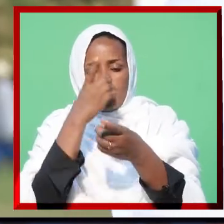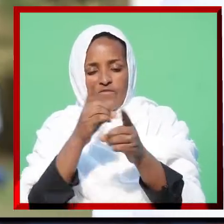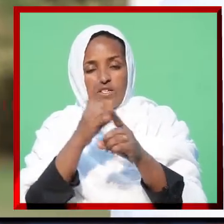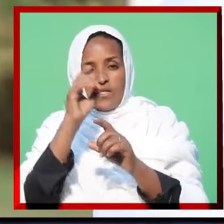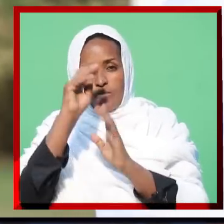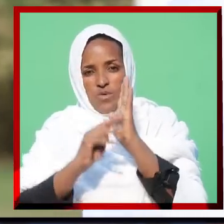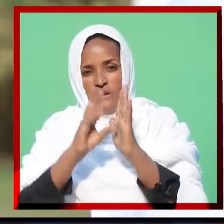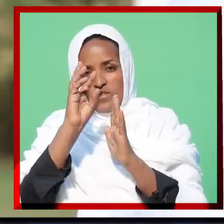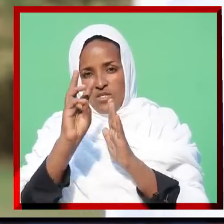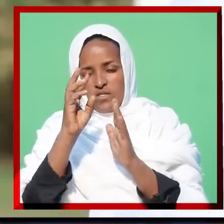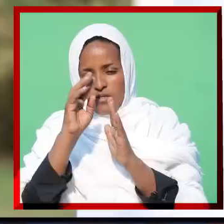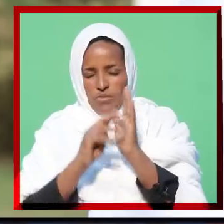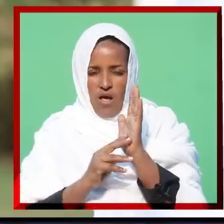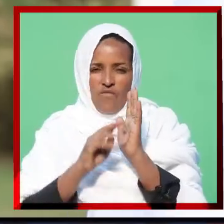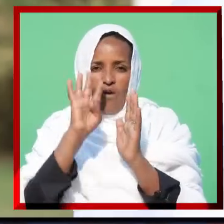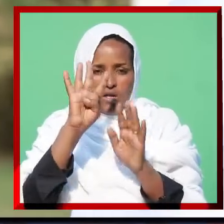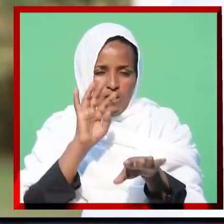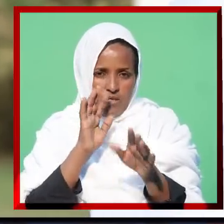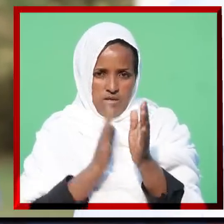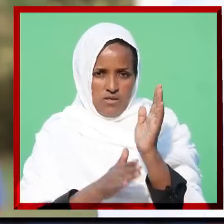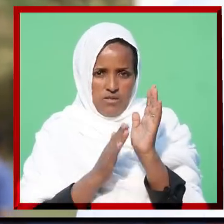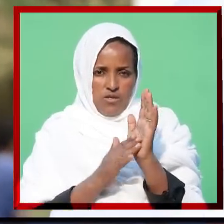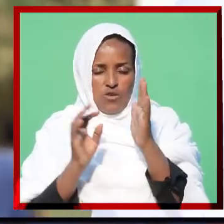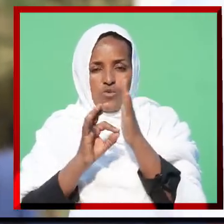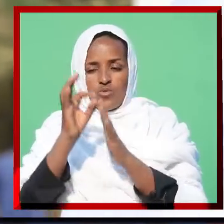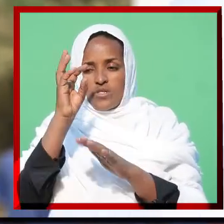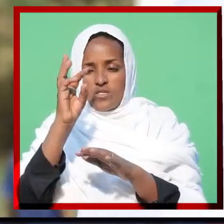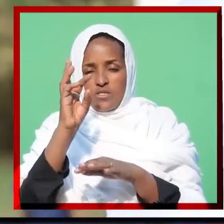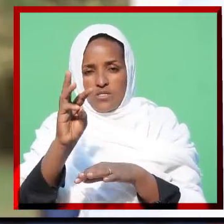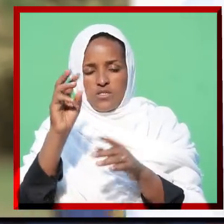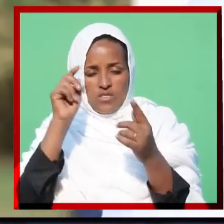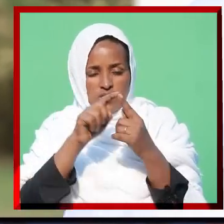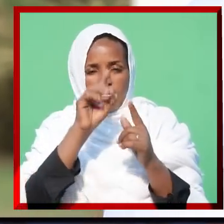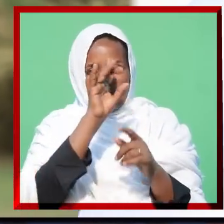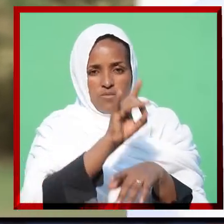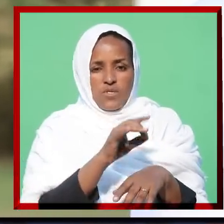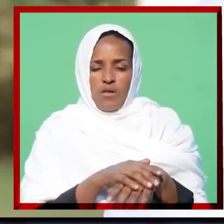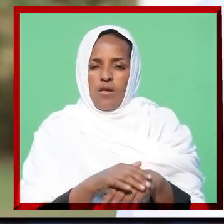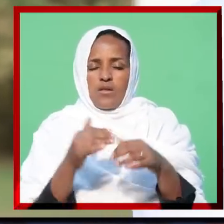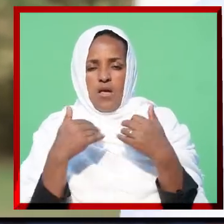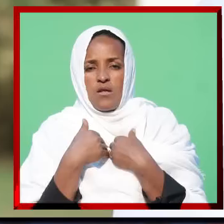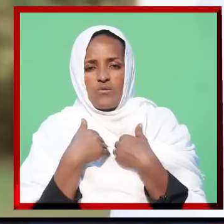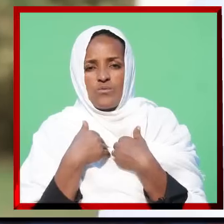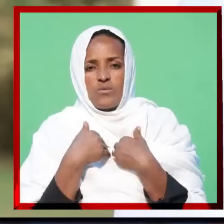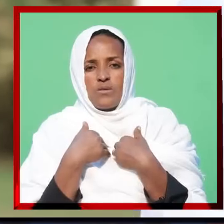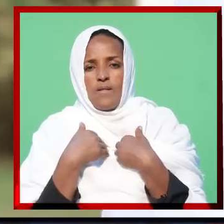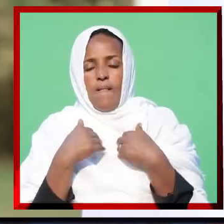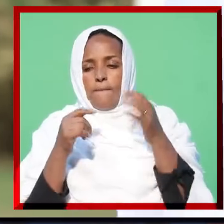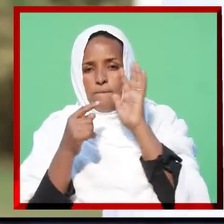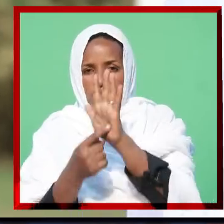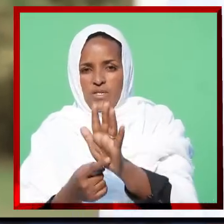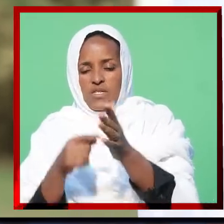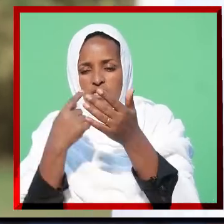مقراف سدست مقراف عرات تكرتا كتر سدست اسكس منت يالون